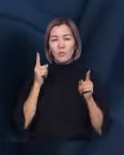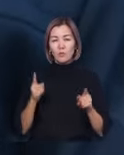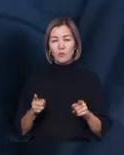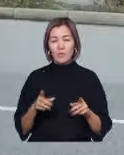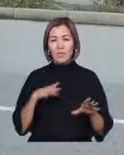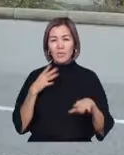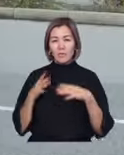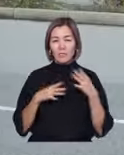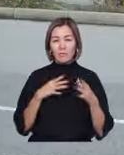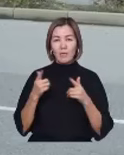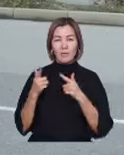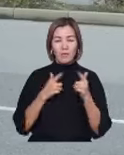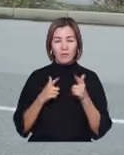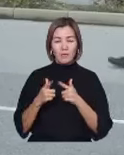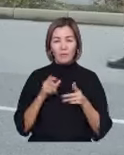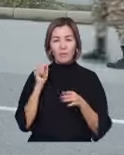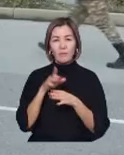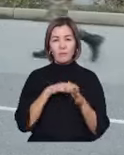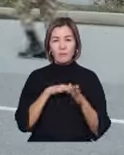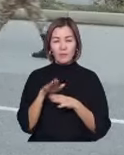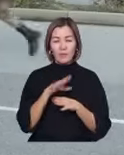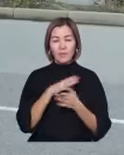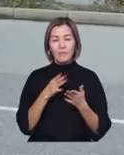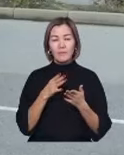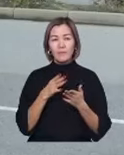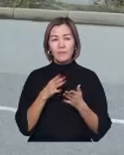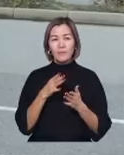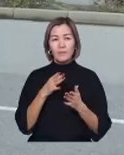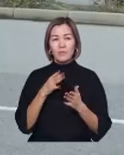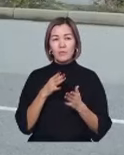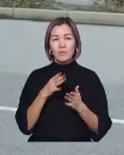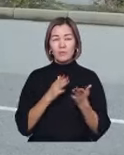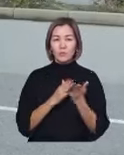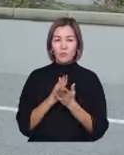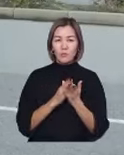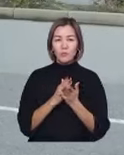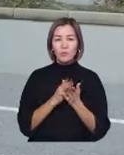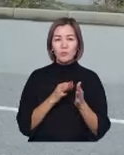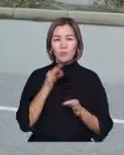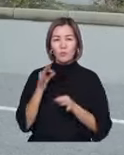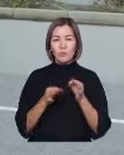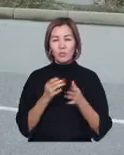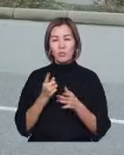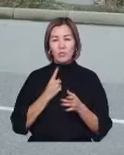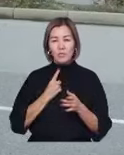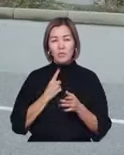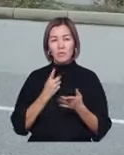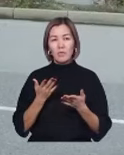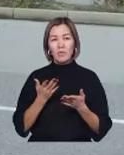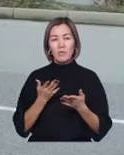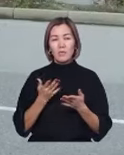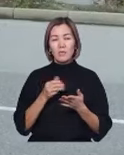занимались боевой подготовкой, выполняли поставленные задачи, несли службу суточную, в суточном наряде. И сами вы видели то,